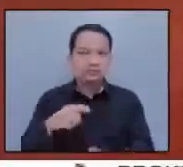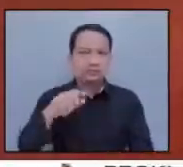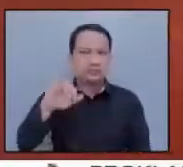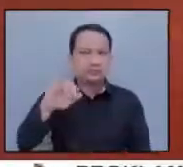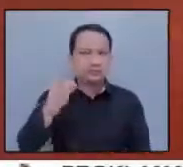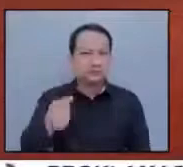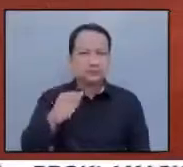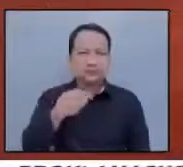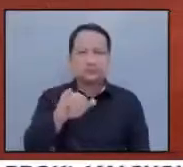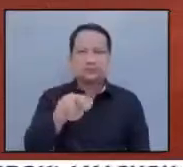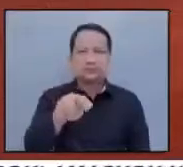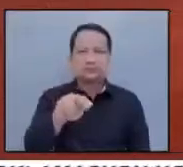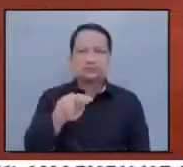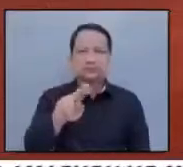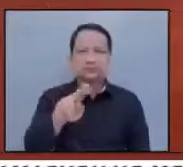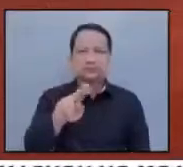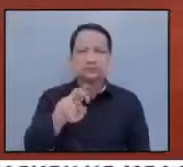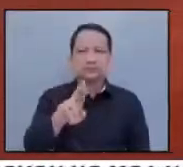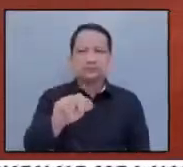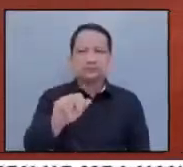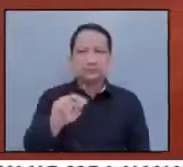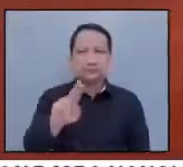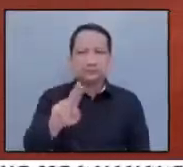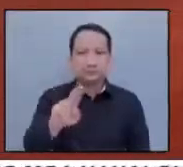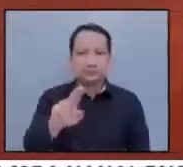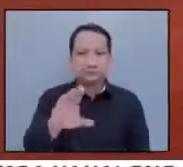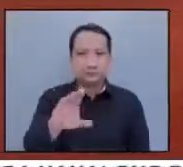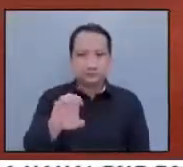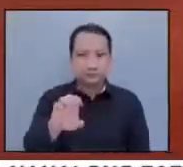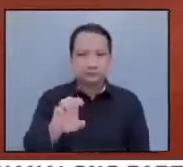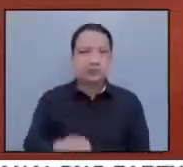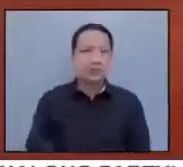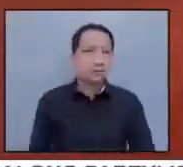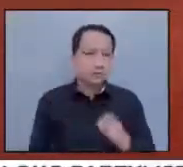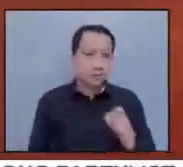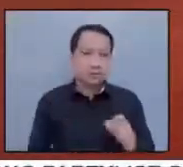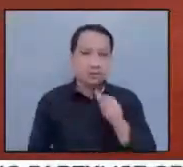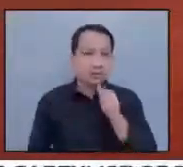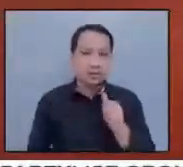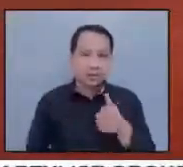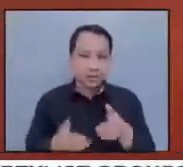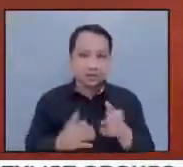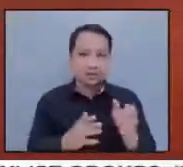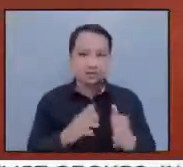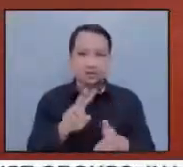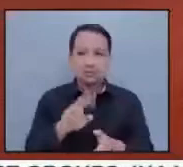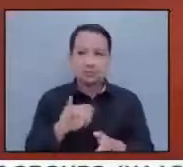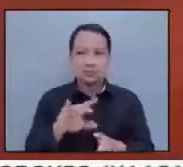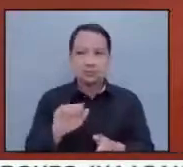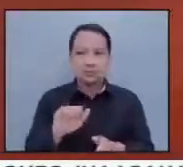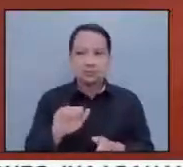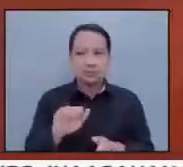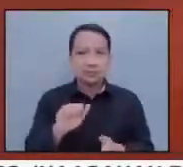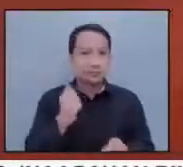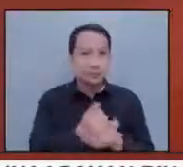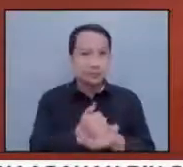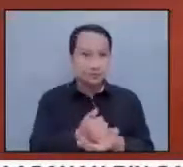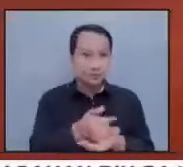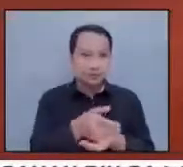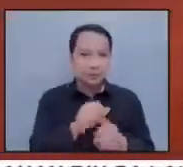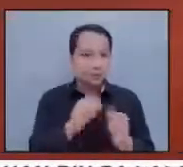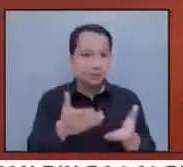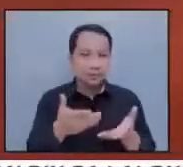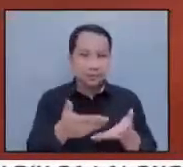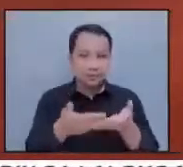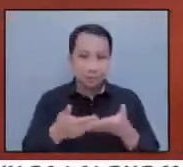kanilang pinagtatrabahuhan, ay hindi naman po papayag na mabigyan sila ng visa or work permit kung hindi po nagbigay ng